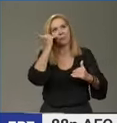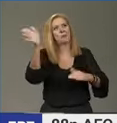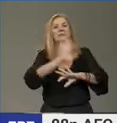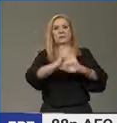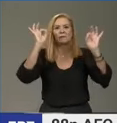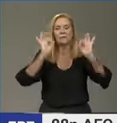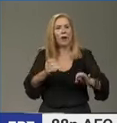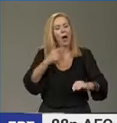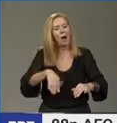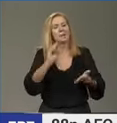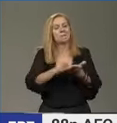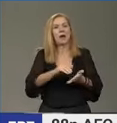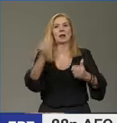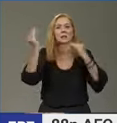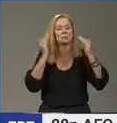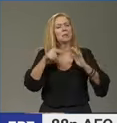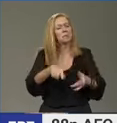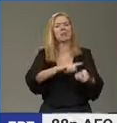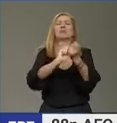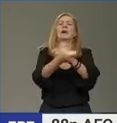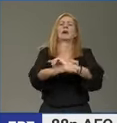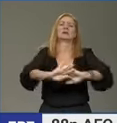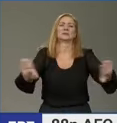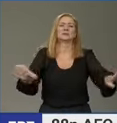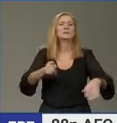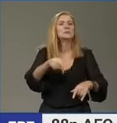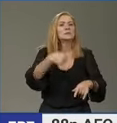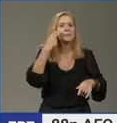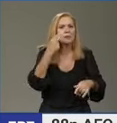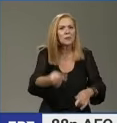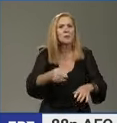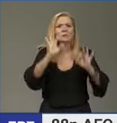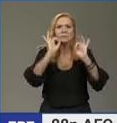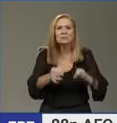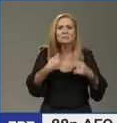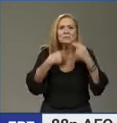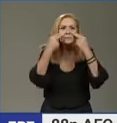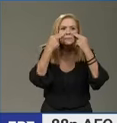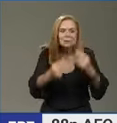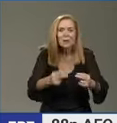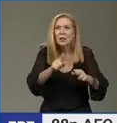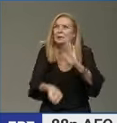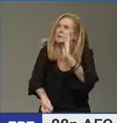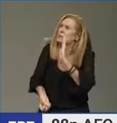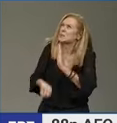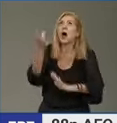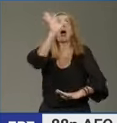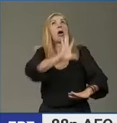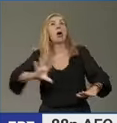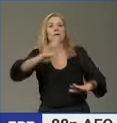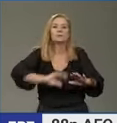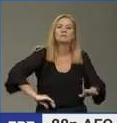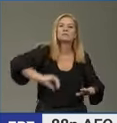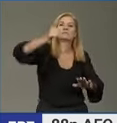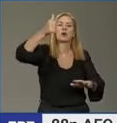υπάρχει καχυποψία. Θα αλλάξει σε μεγάλο βαθμό όταν οι Θεσσαλονικείς και οι επισκέπτες δούνε το πιο σύγχρονο μετρό στην Ευρώπη και ένα μετρό